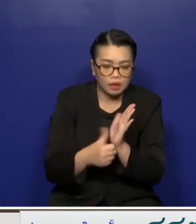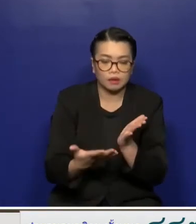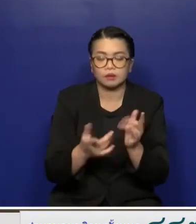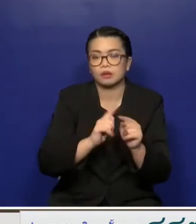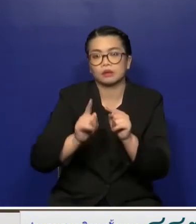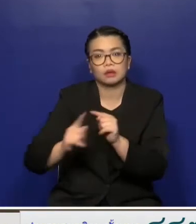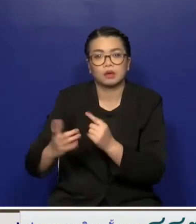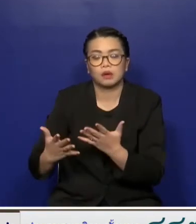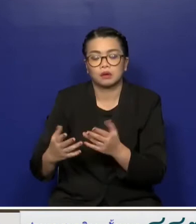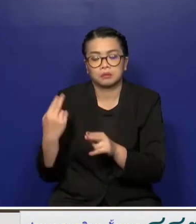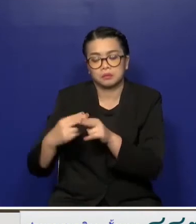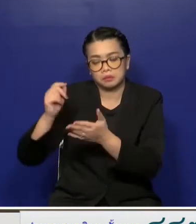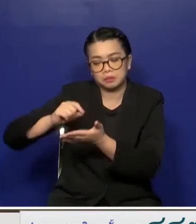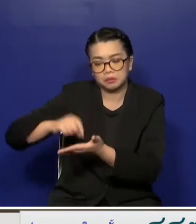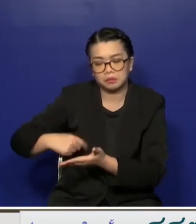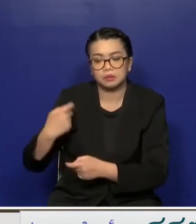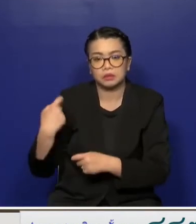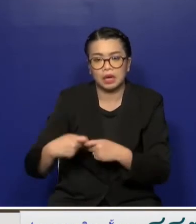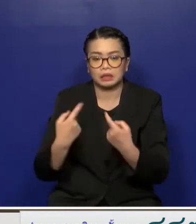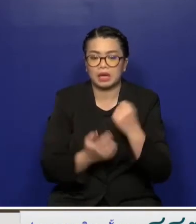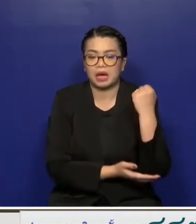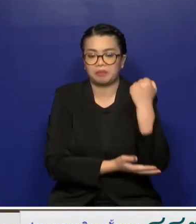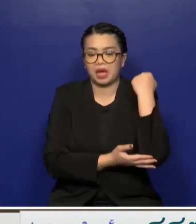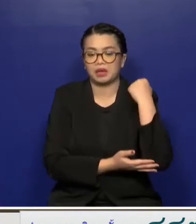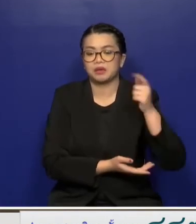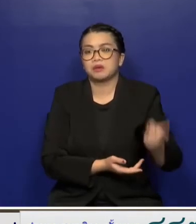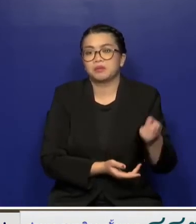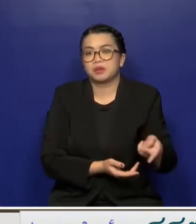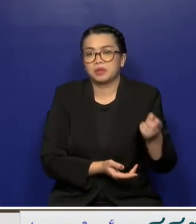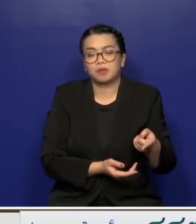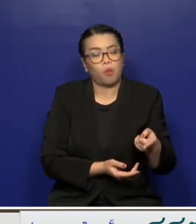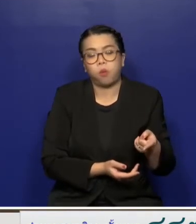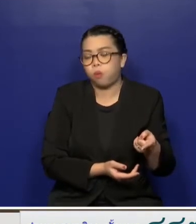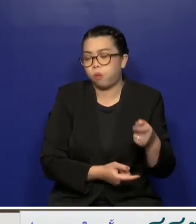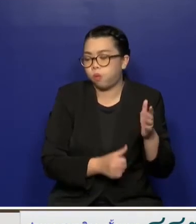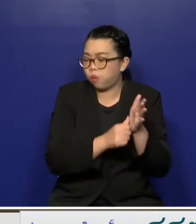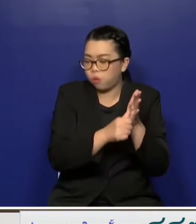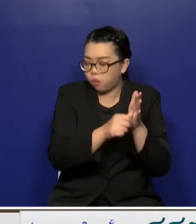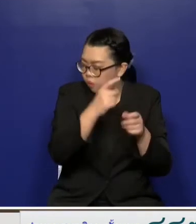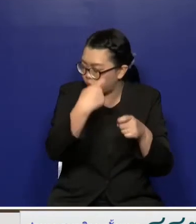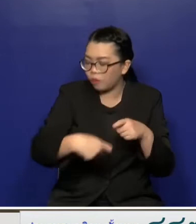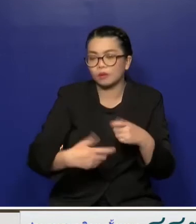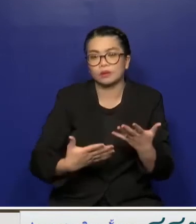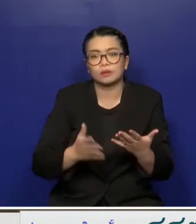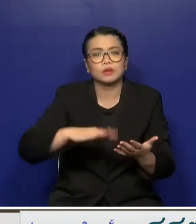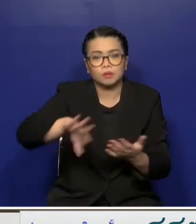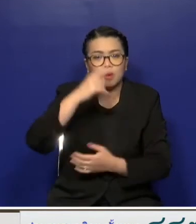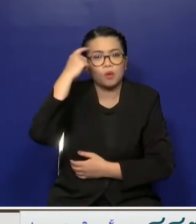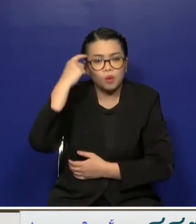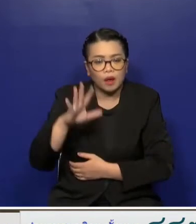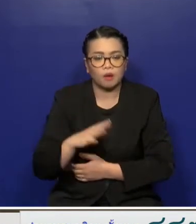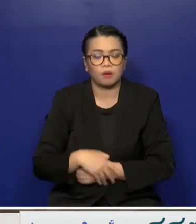วนก็ไม่ยากลำบากเท่ากับอิทธิพลท้องถิ่นครับท่านประธานคงทราบดีฮะอิทธิพลท้องถิ่นคืออะ